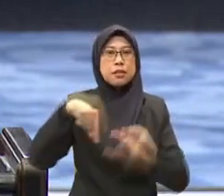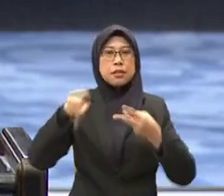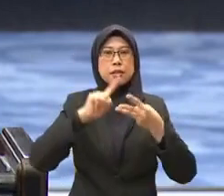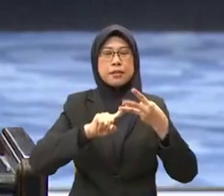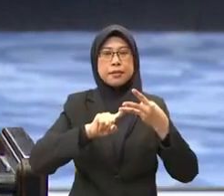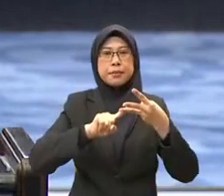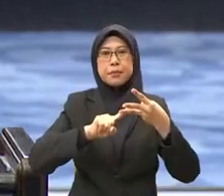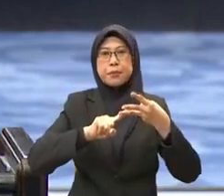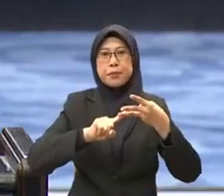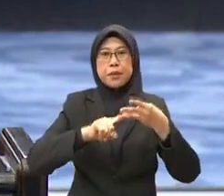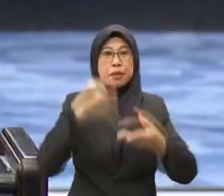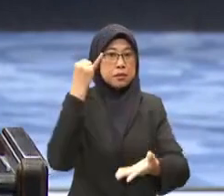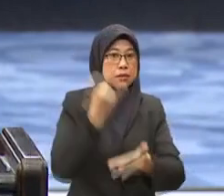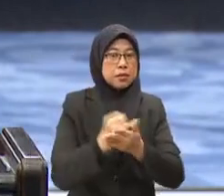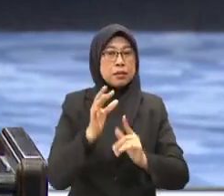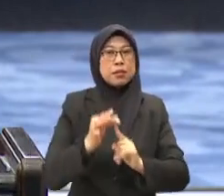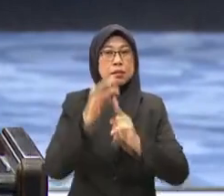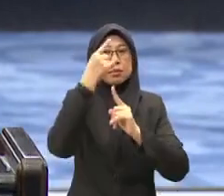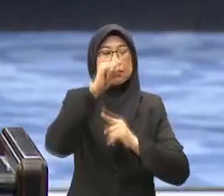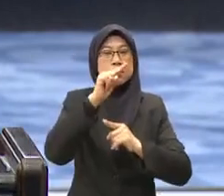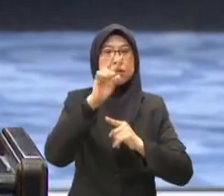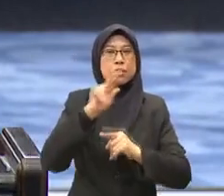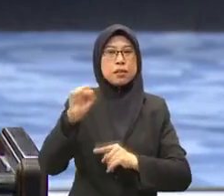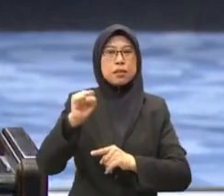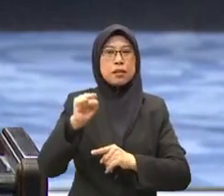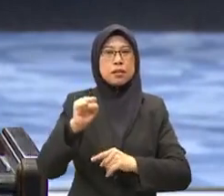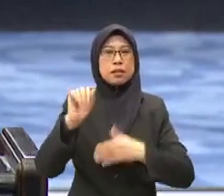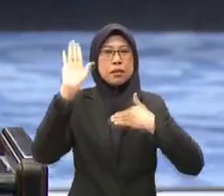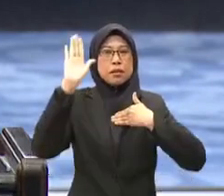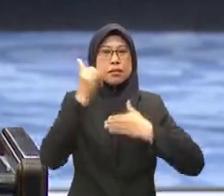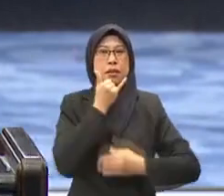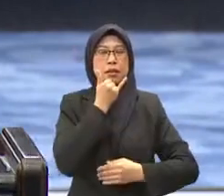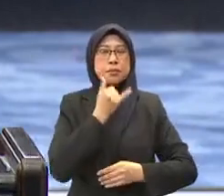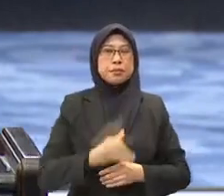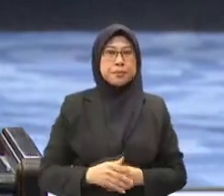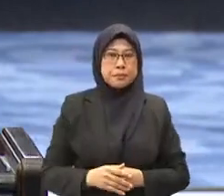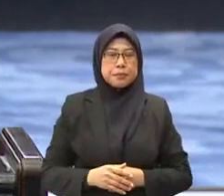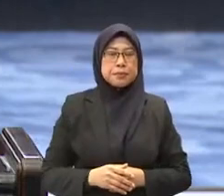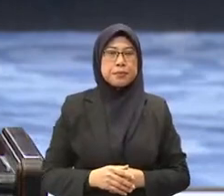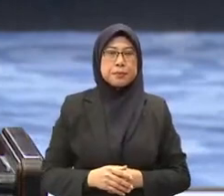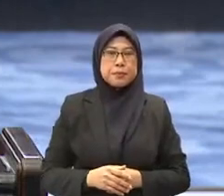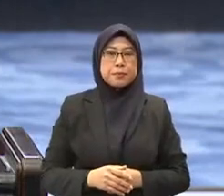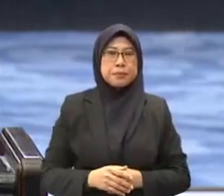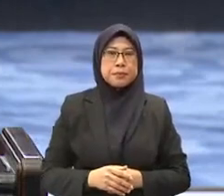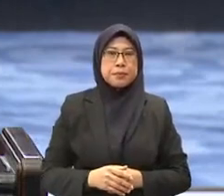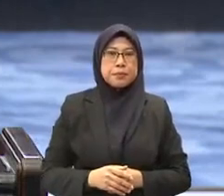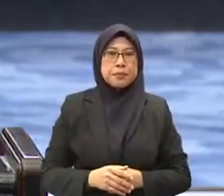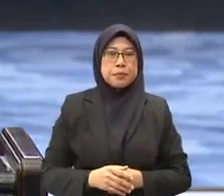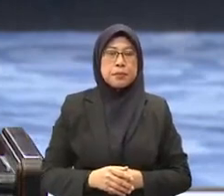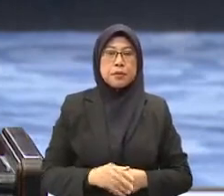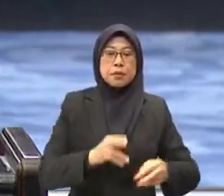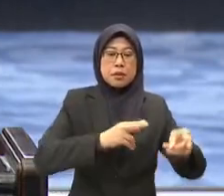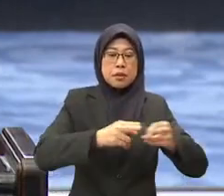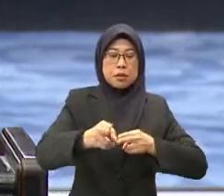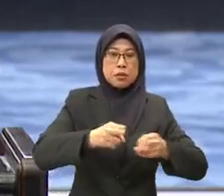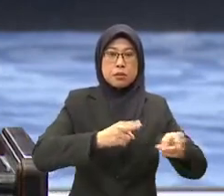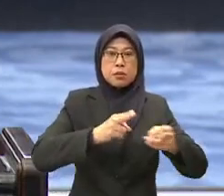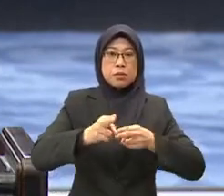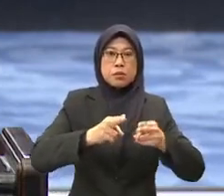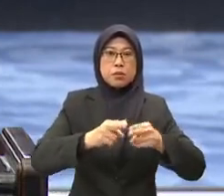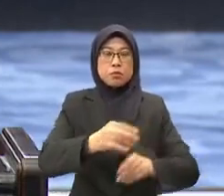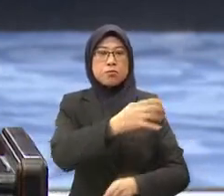preding jenayah khususnya bagi kes pengakuan salah dengan izin Guilty pleas sahaja antara usaha